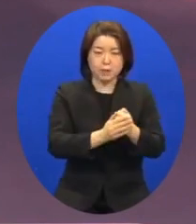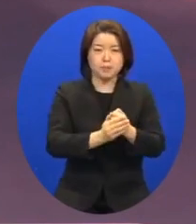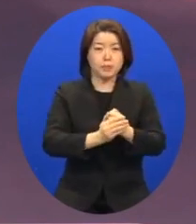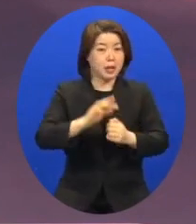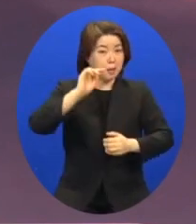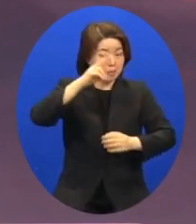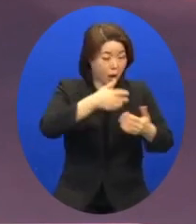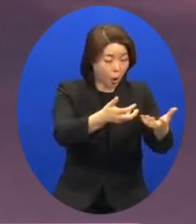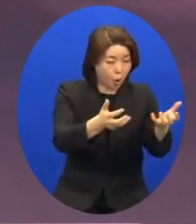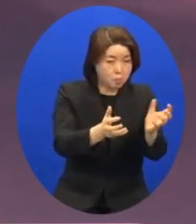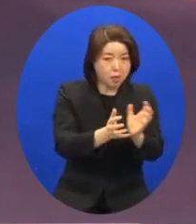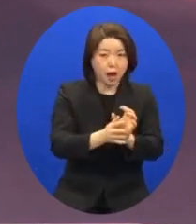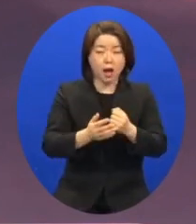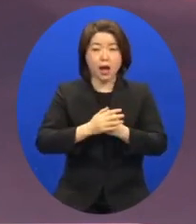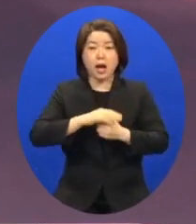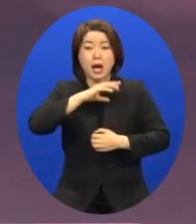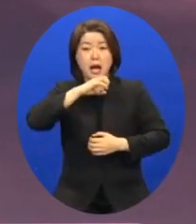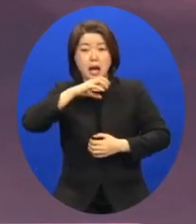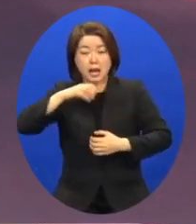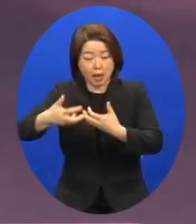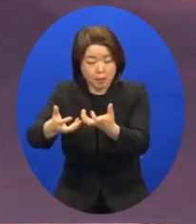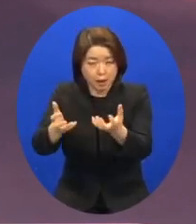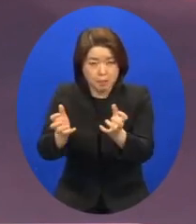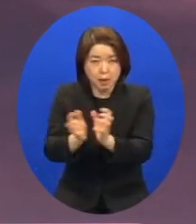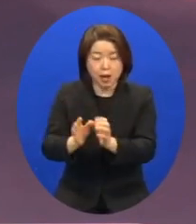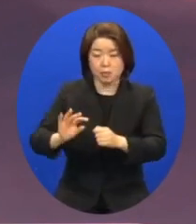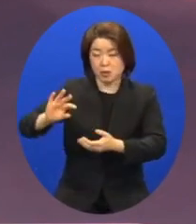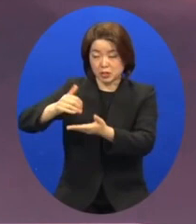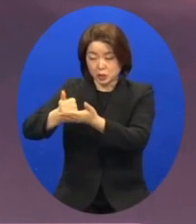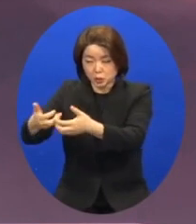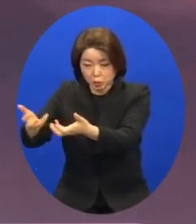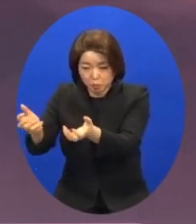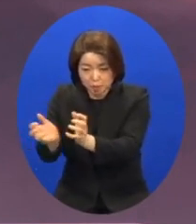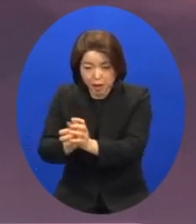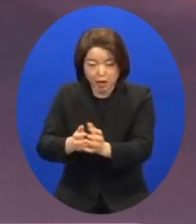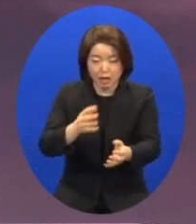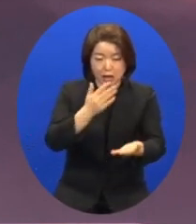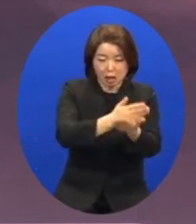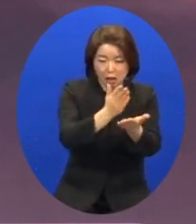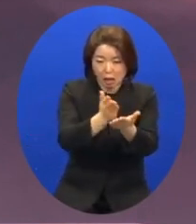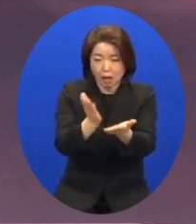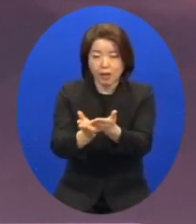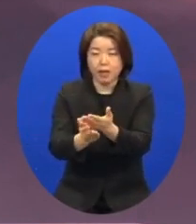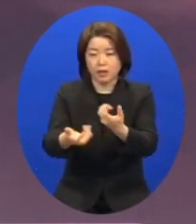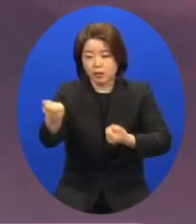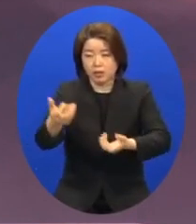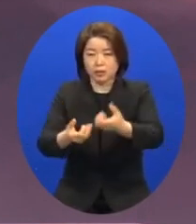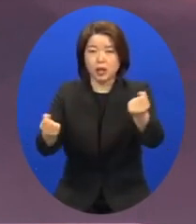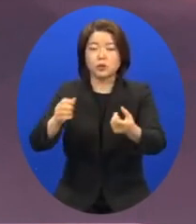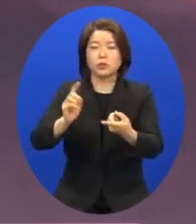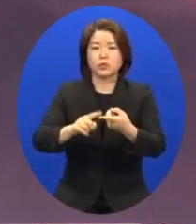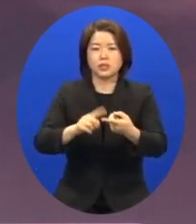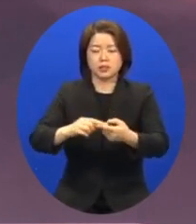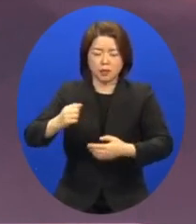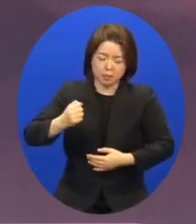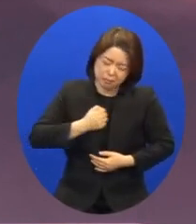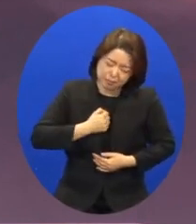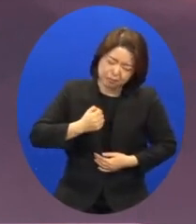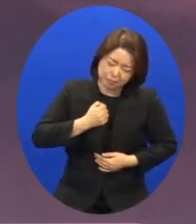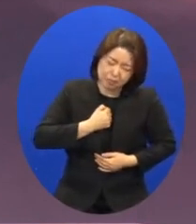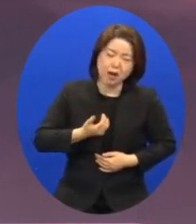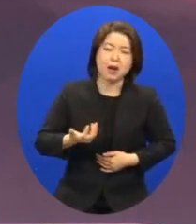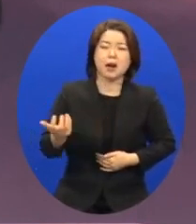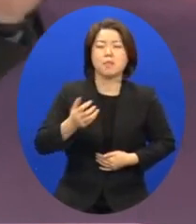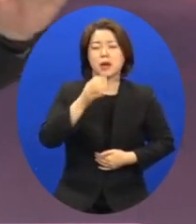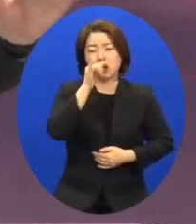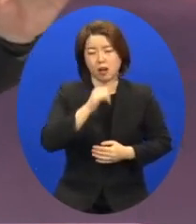또 아볼로 파 그리스도 바 이렇게 파가 생긴 것에 대해서 그렇게 통탄 해야 하는 것입니다